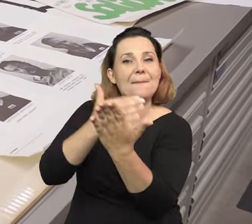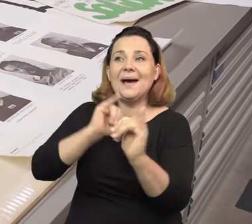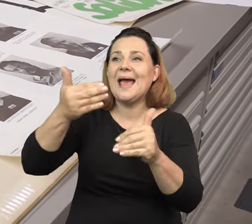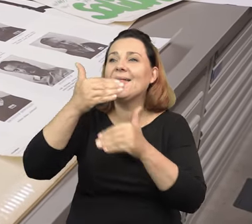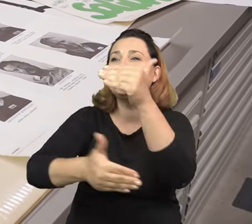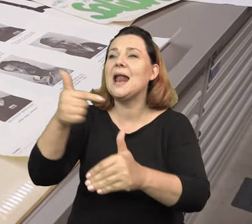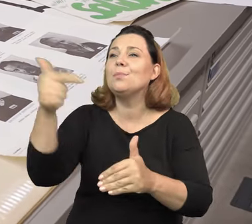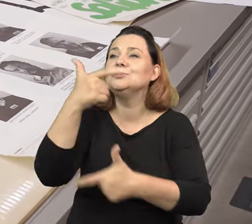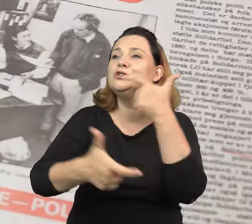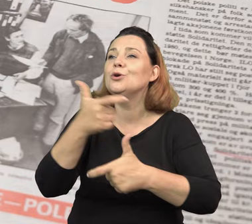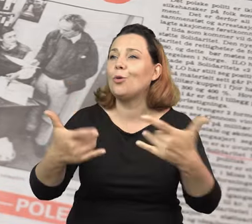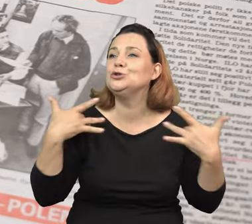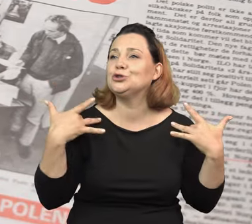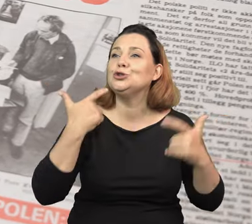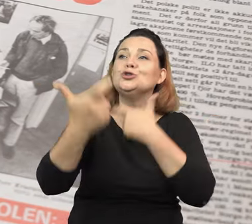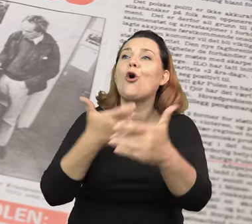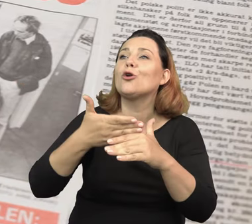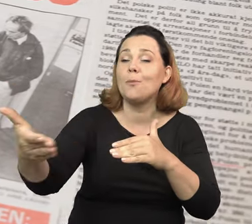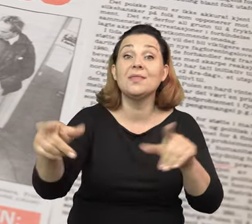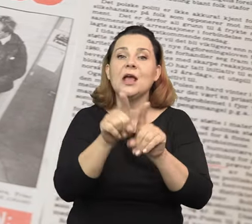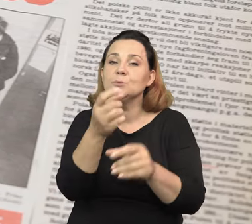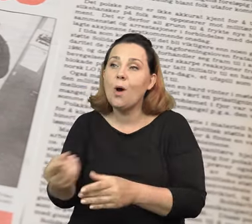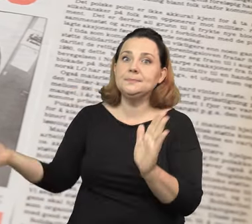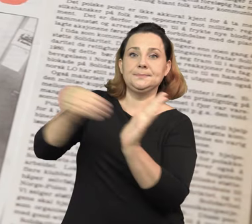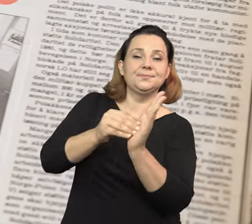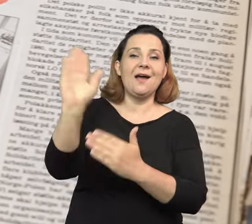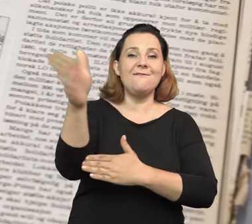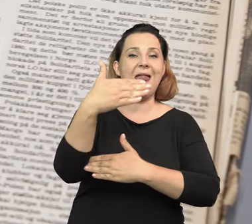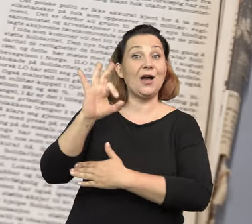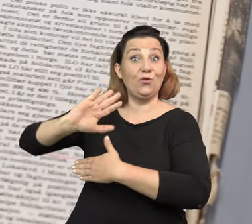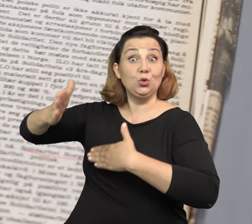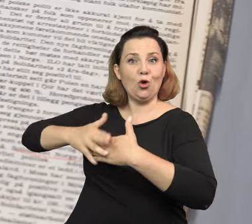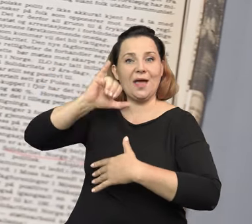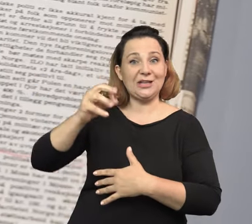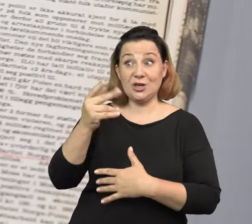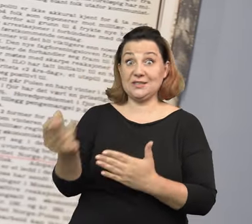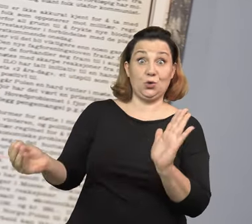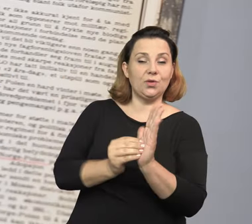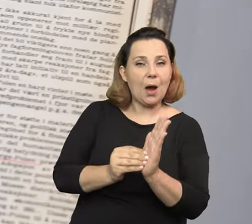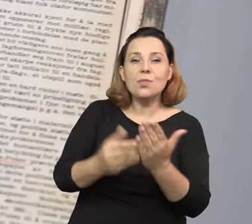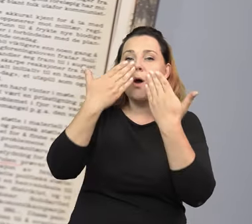funkcjonować, co dalej mamy robić. I ta flaga dodana przez żonę Janiszewskiego pokazywała, że to ma dotyczyć